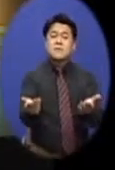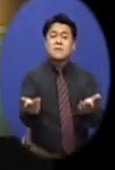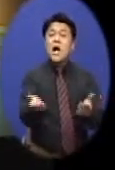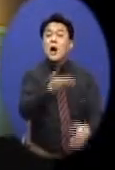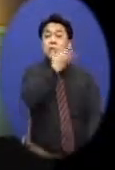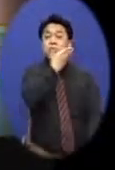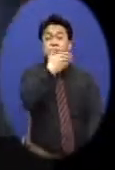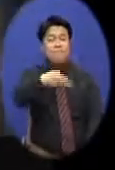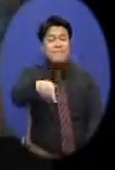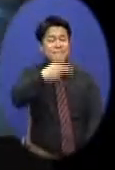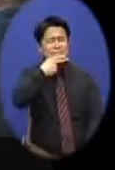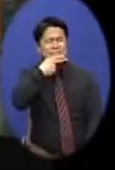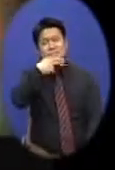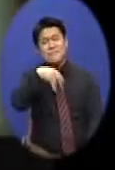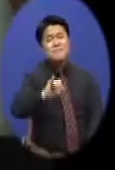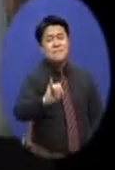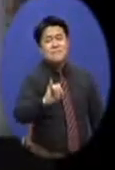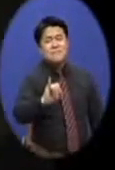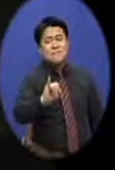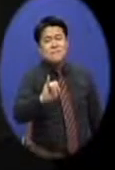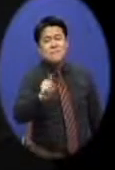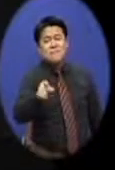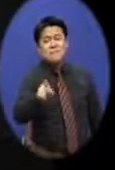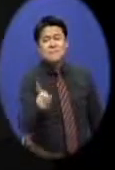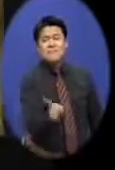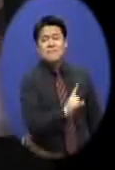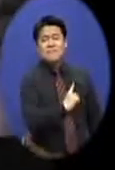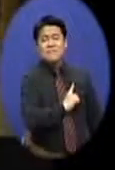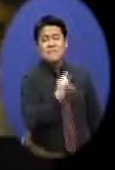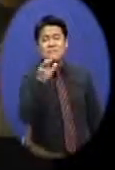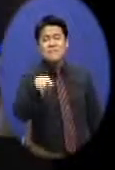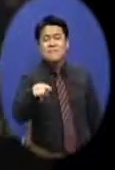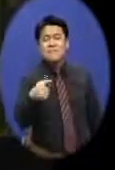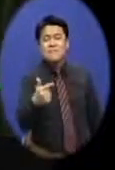아깝지 않는 나의 춘향아